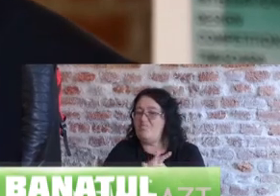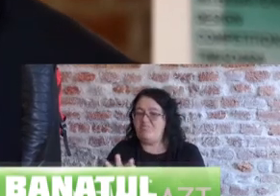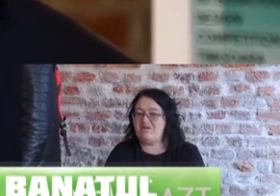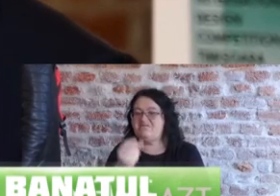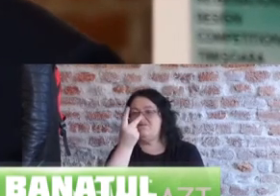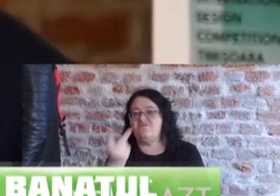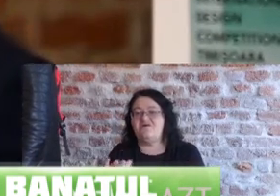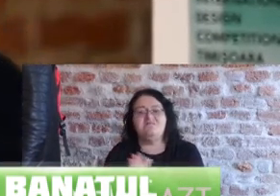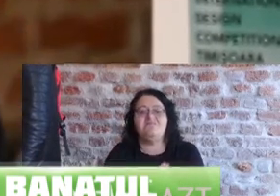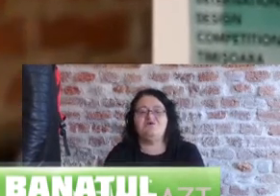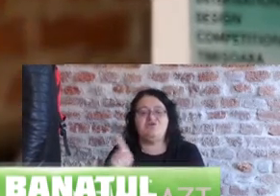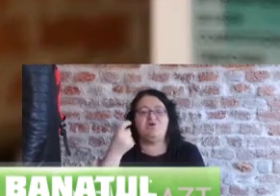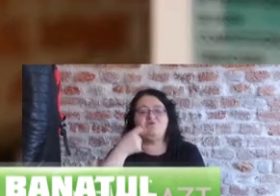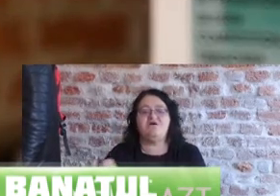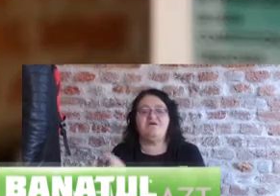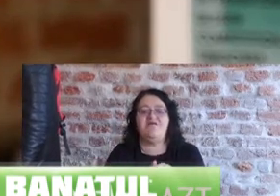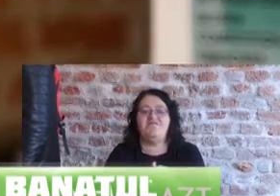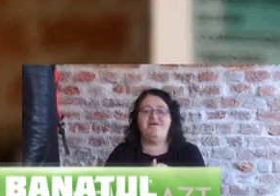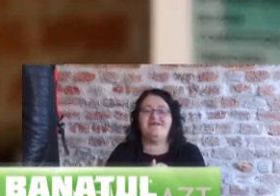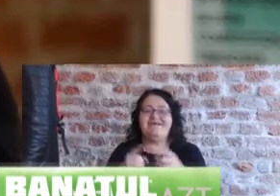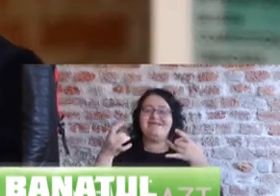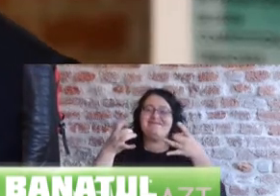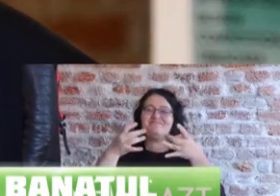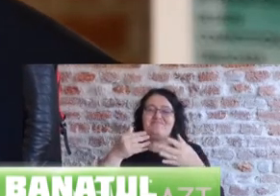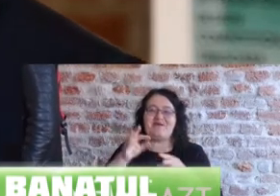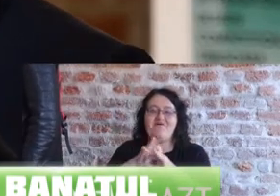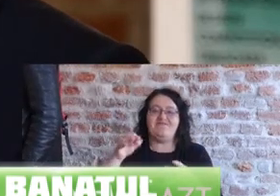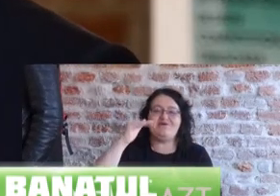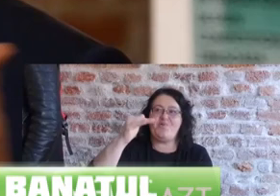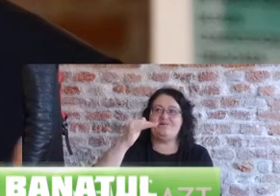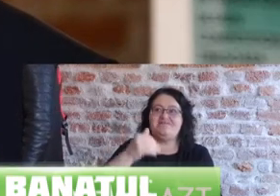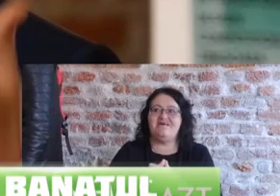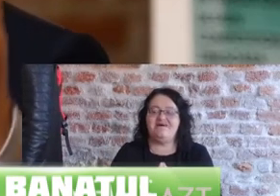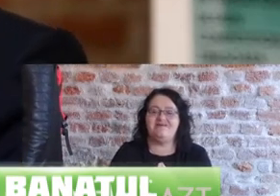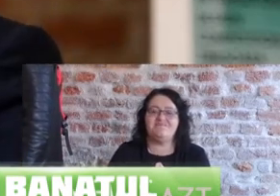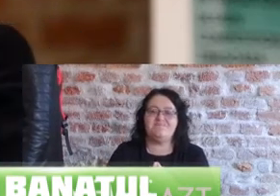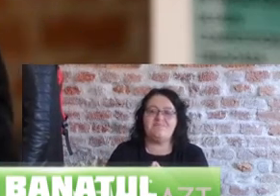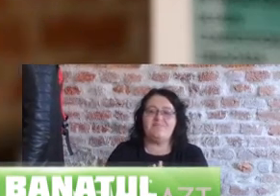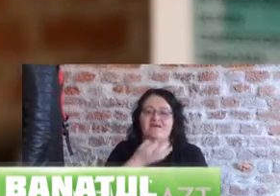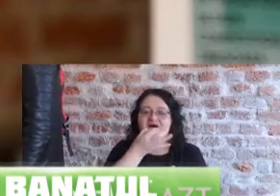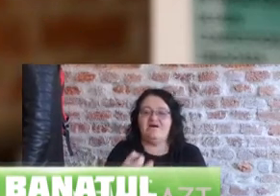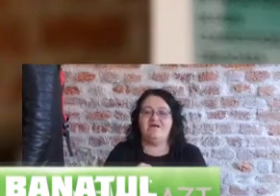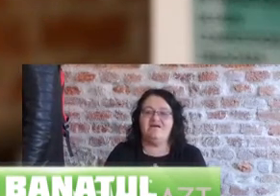prezenți care nici ei nu știu, e un fel ca la Oscars și juriul va dezvălui